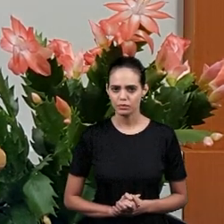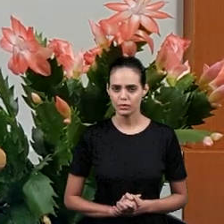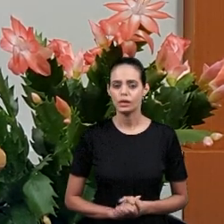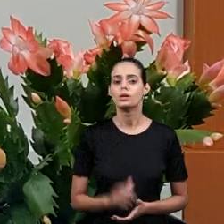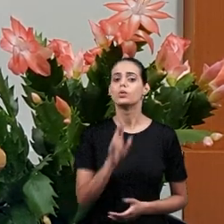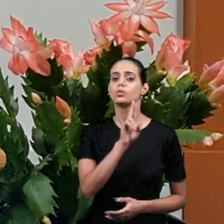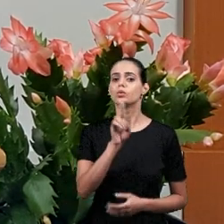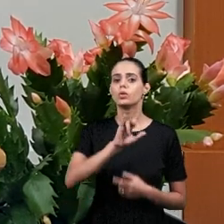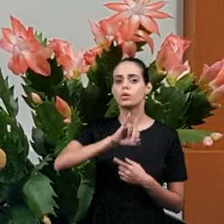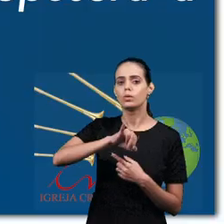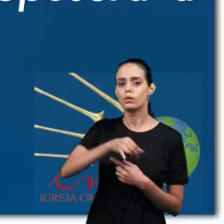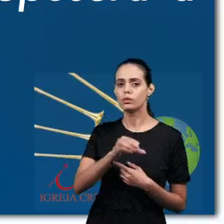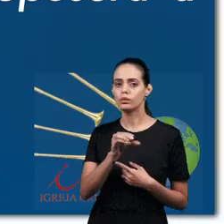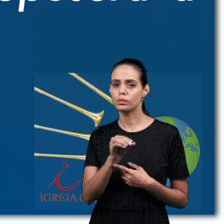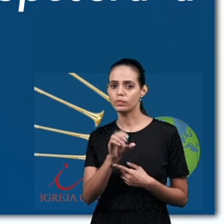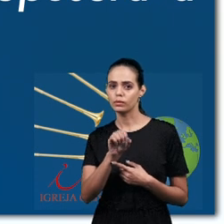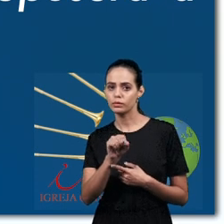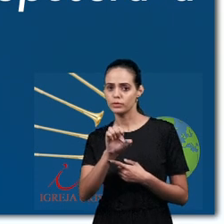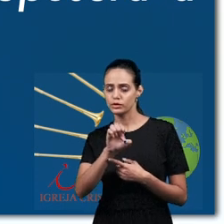figure du Saint-Esprit.